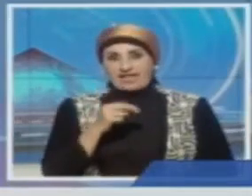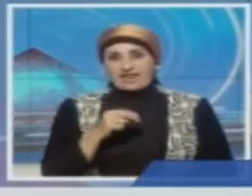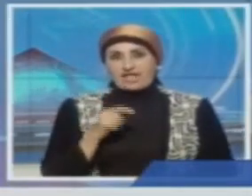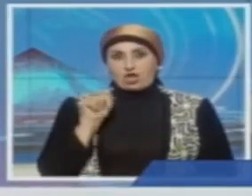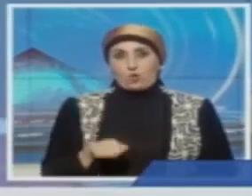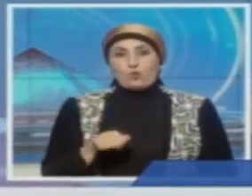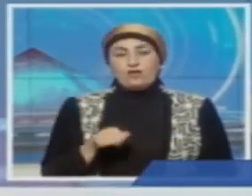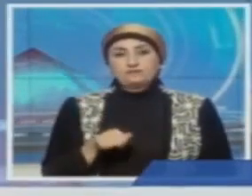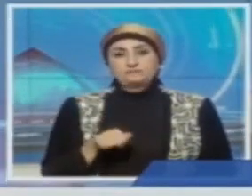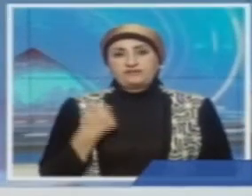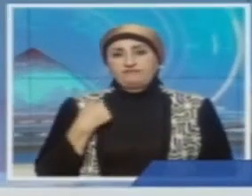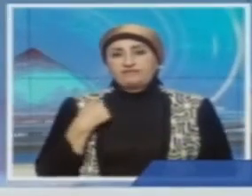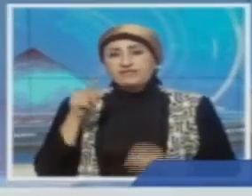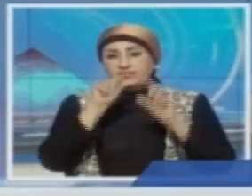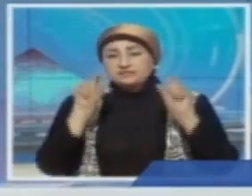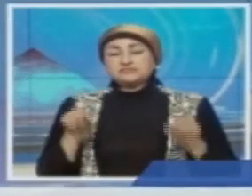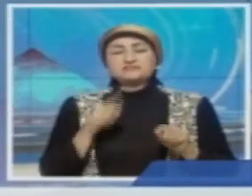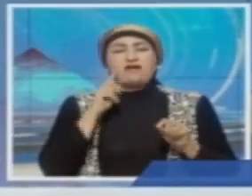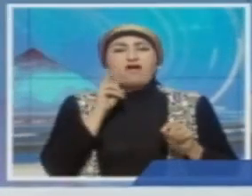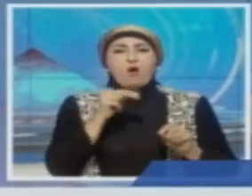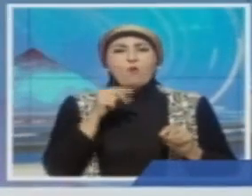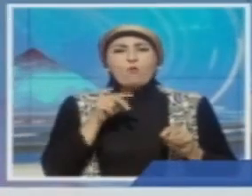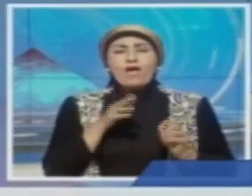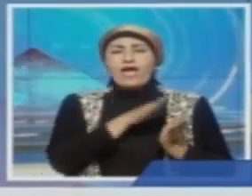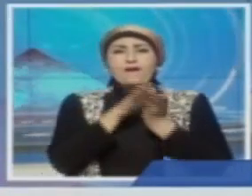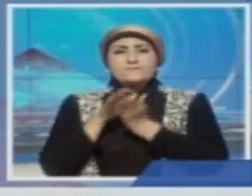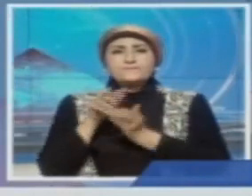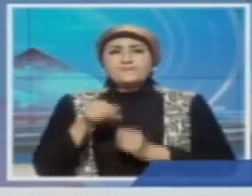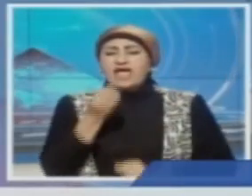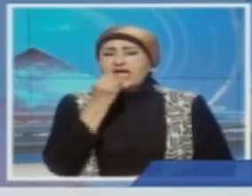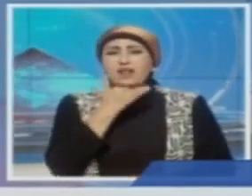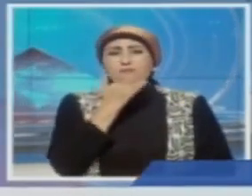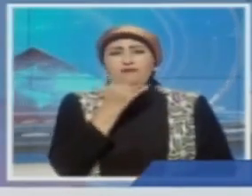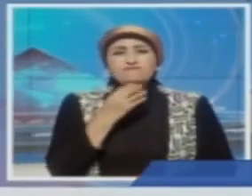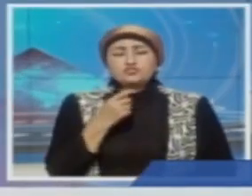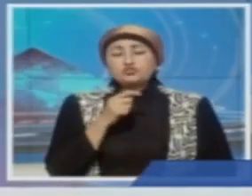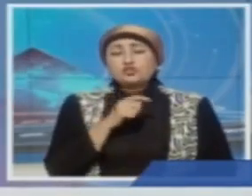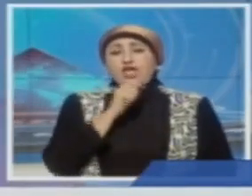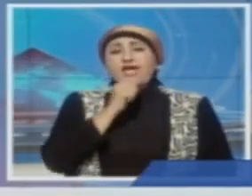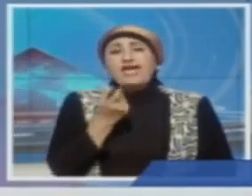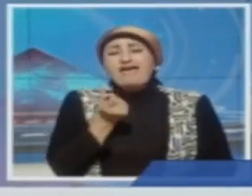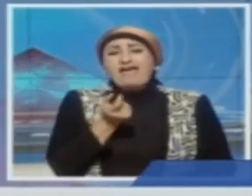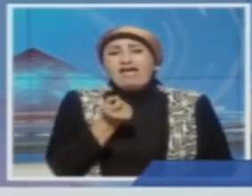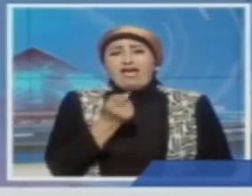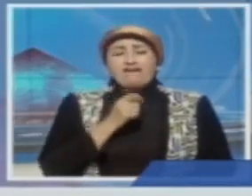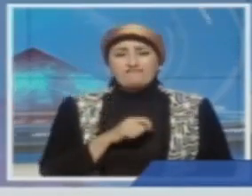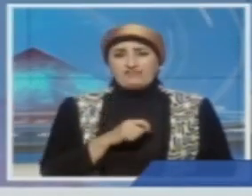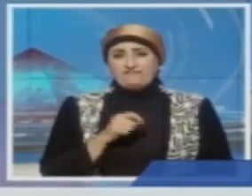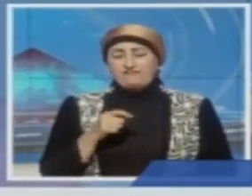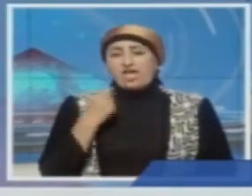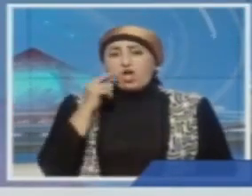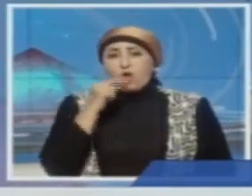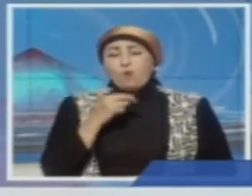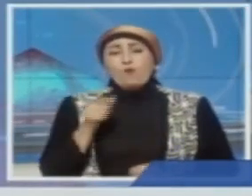أنه في إطار مواجهة ملف نقص الغذاء أو أزمة الحبوب العالمية، جدد الدعوة مرة أخرى إلى